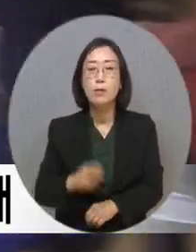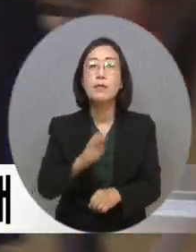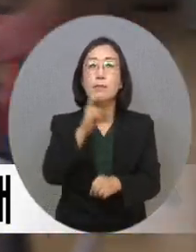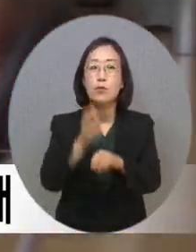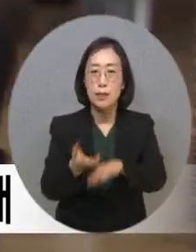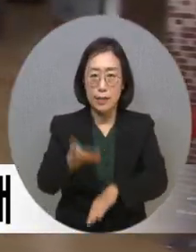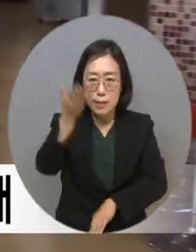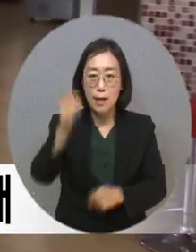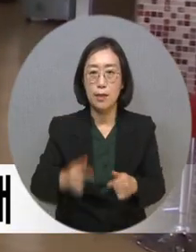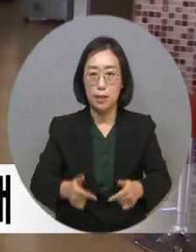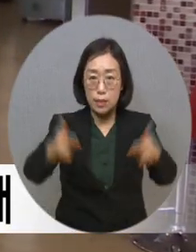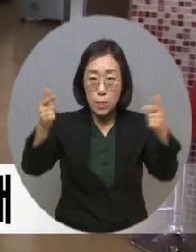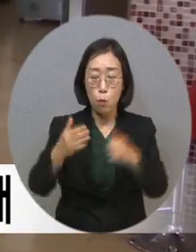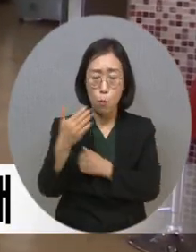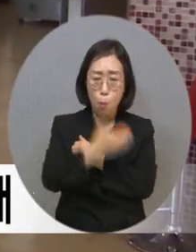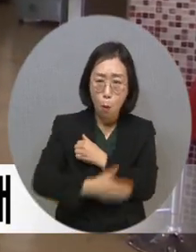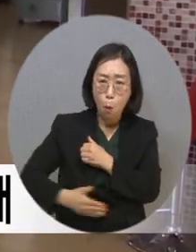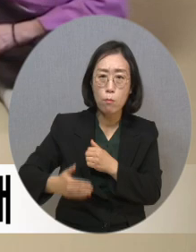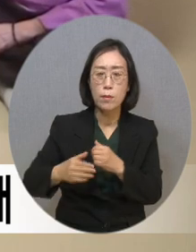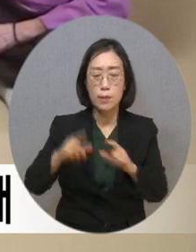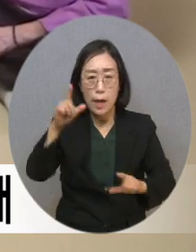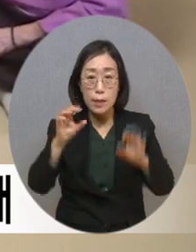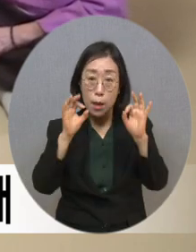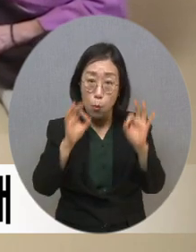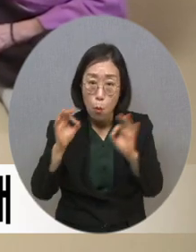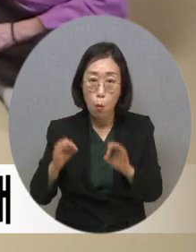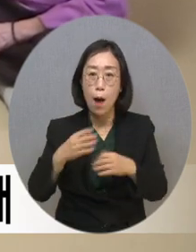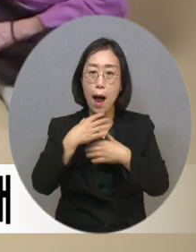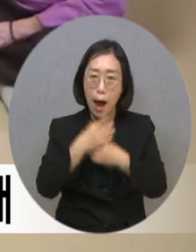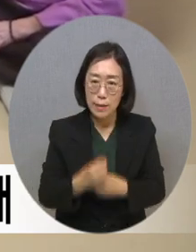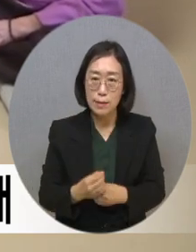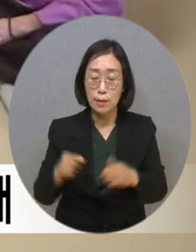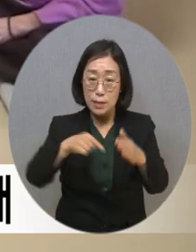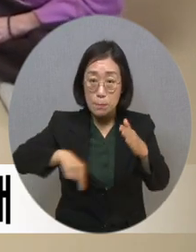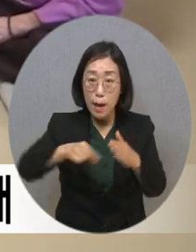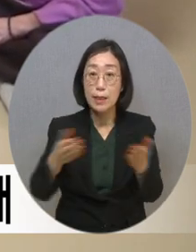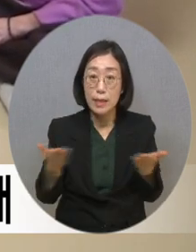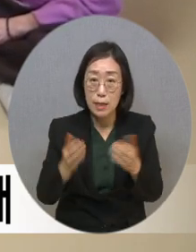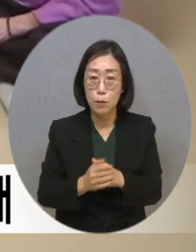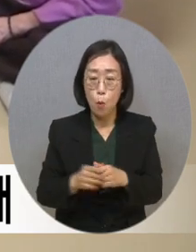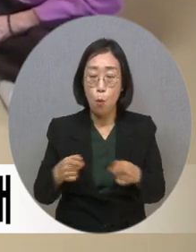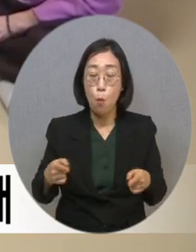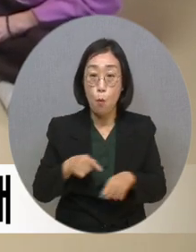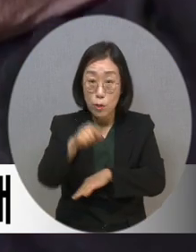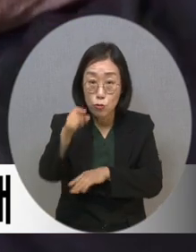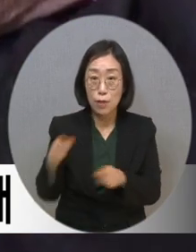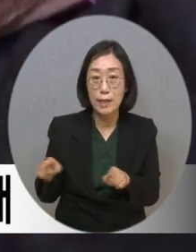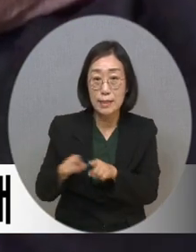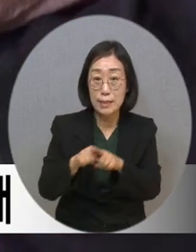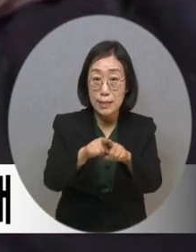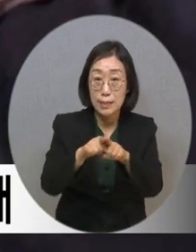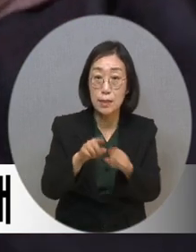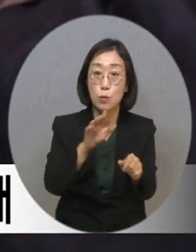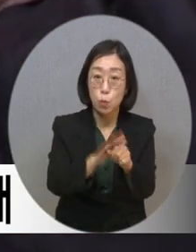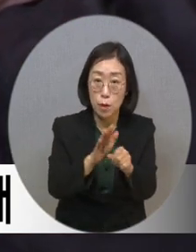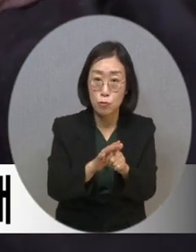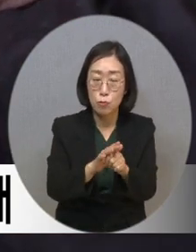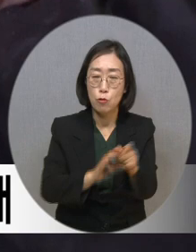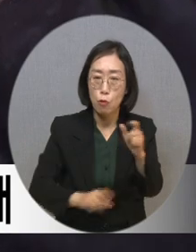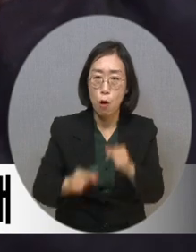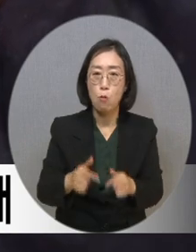늘리고 건강 상태를 비롯해 안전 지원 가사 지원 외출동행 등 필요한 서비스를 확대